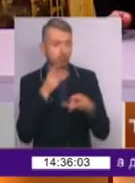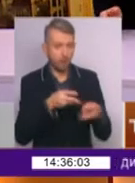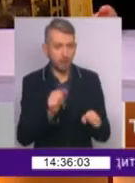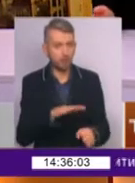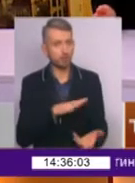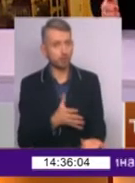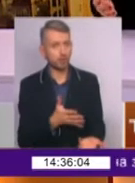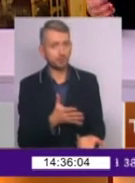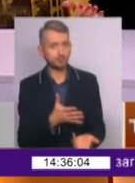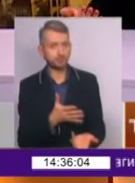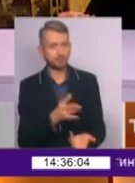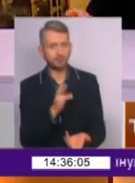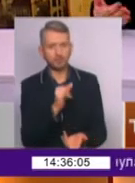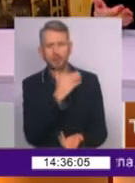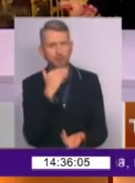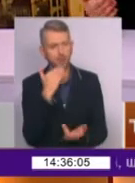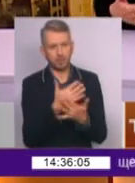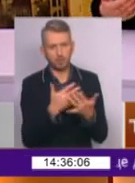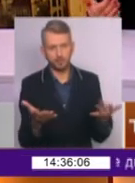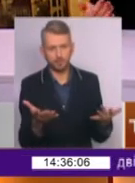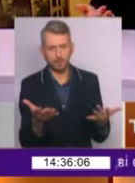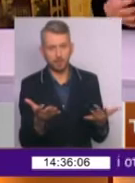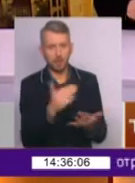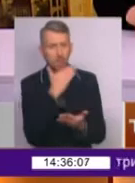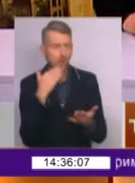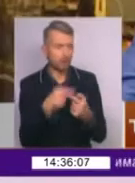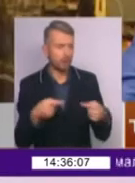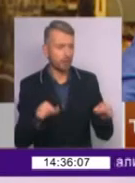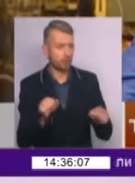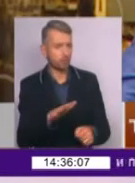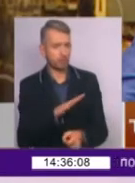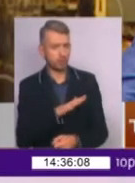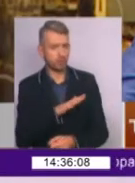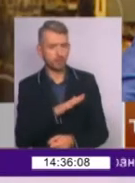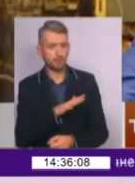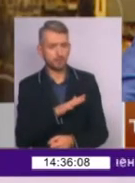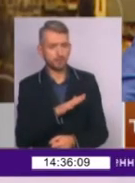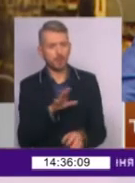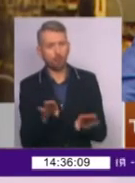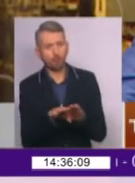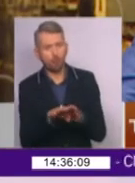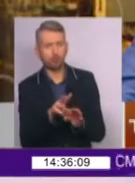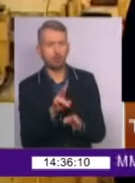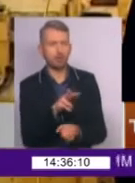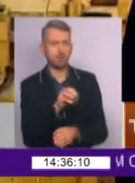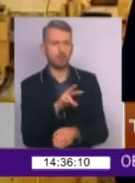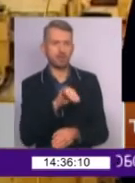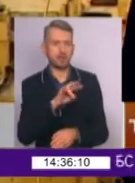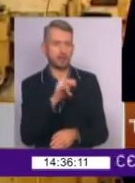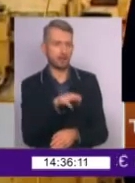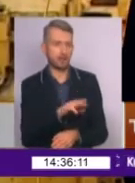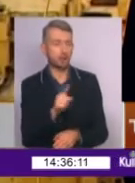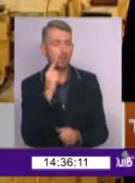бути. І багато. Всякого може бути схожого на менінгіт. Тому для того, щоб